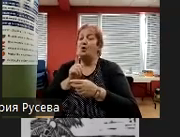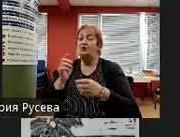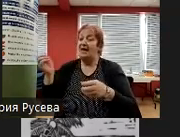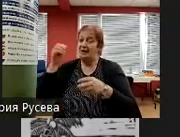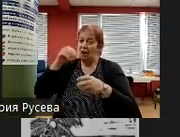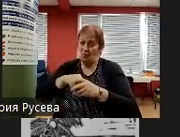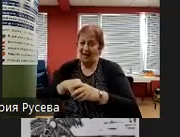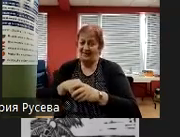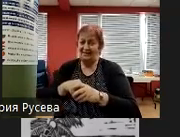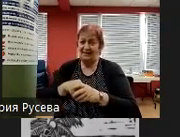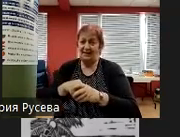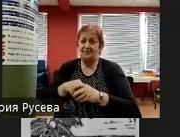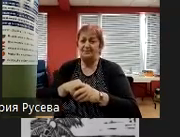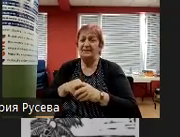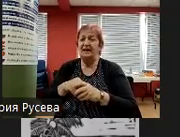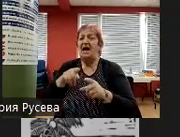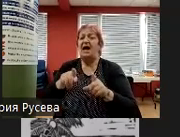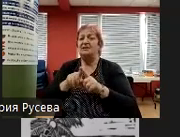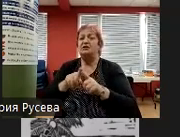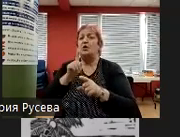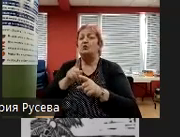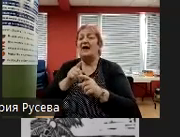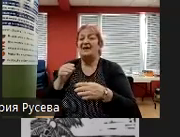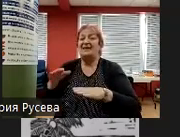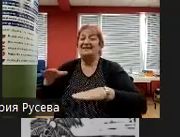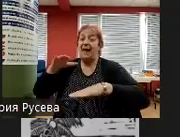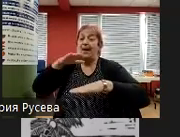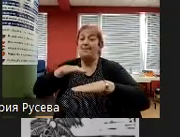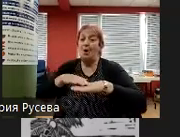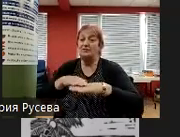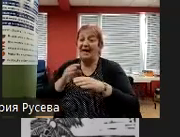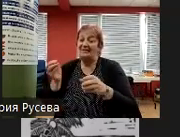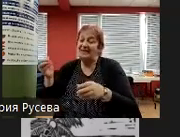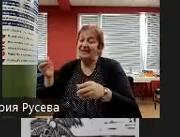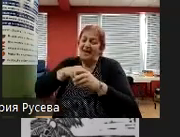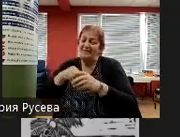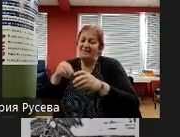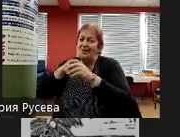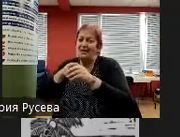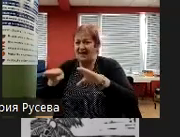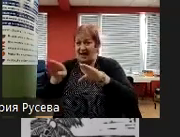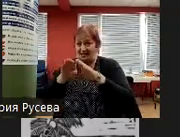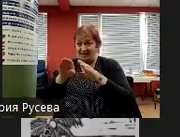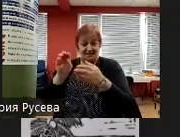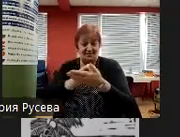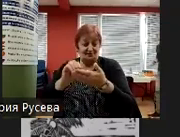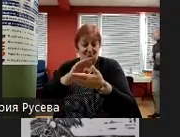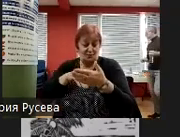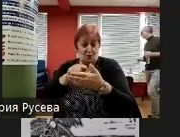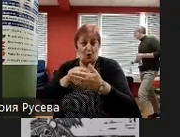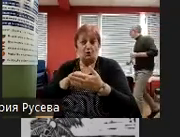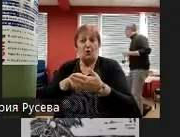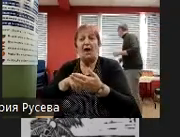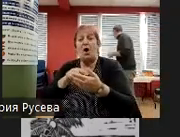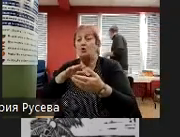при тях също трябва да се постави, да се вмъкне алтернативен текст, който е описателният